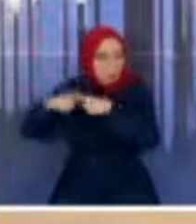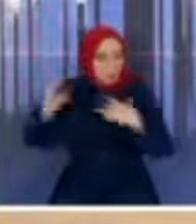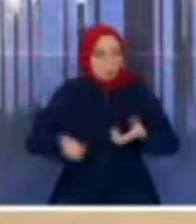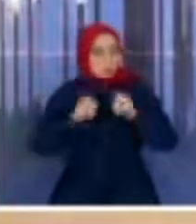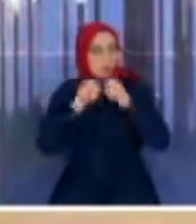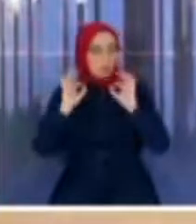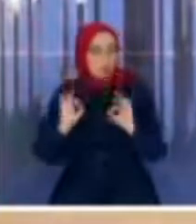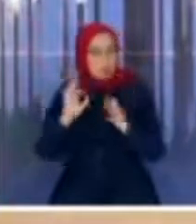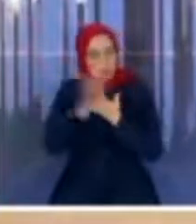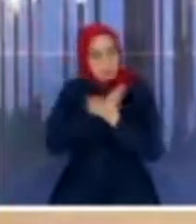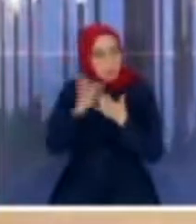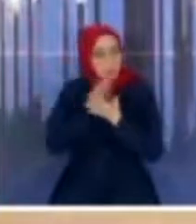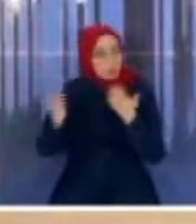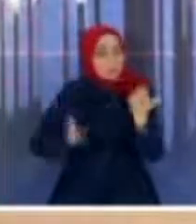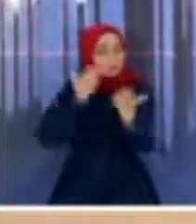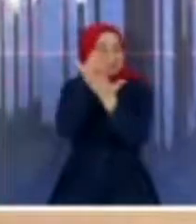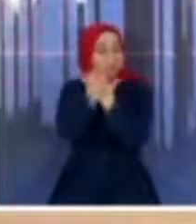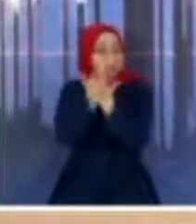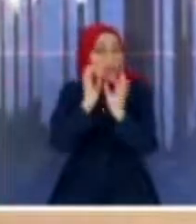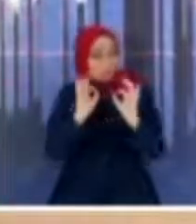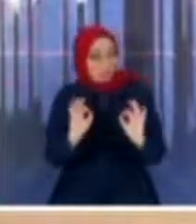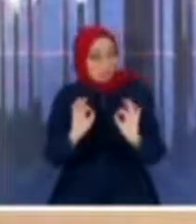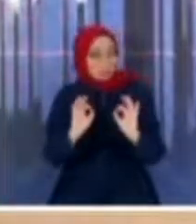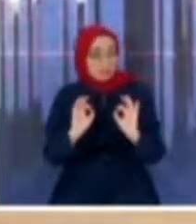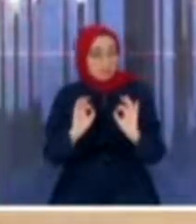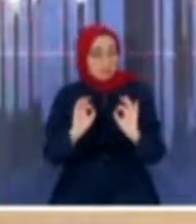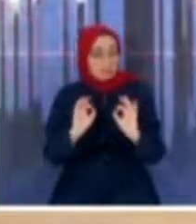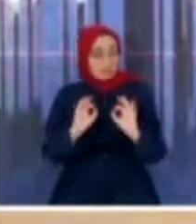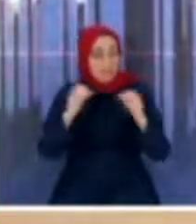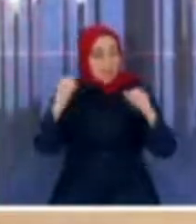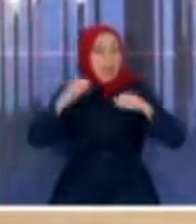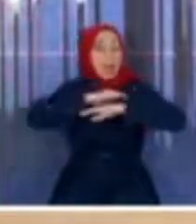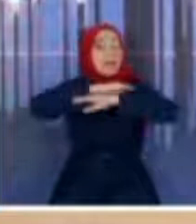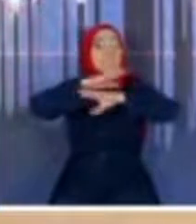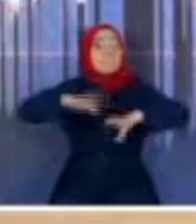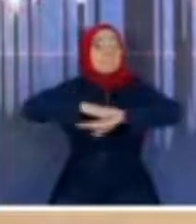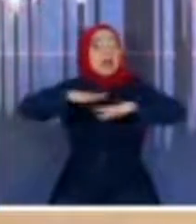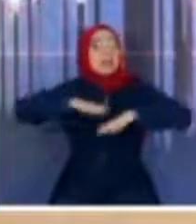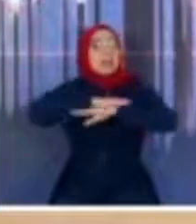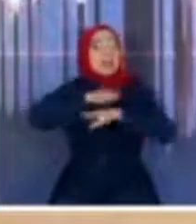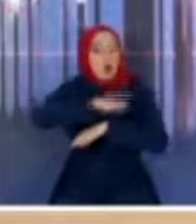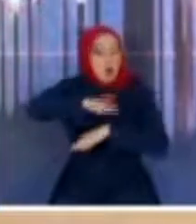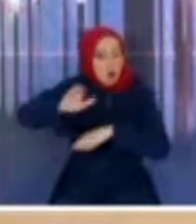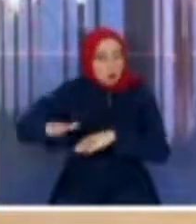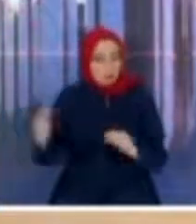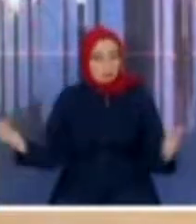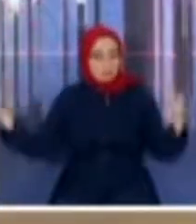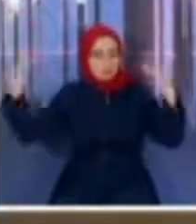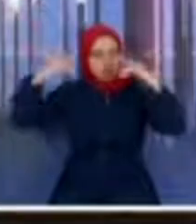البروجي هذا، فاخترنا أن نعملوا إيفينمو على البحر مع صغيرات ونربيهم على الإسعافات